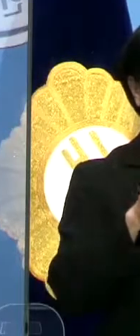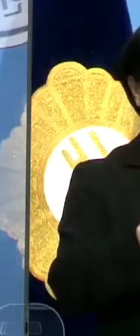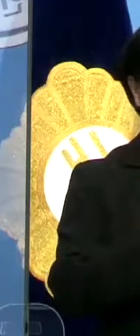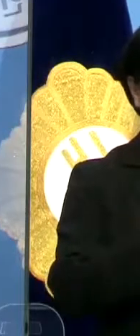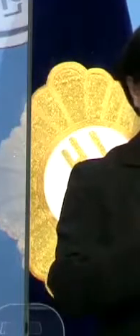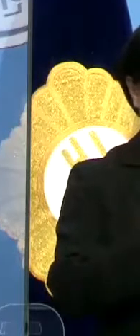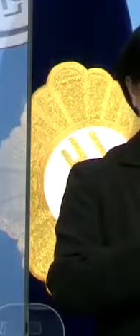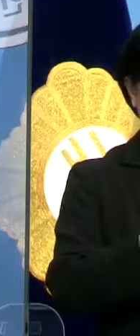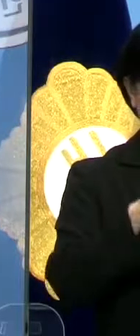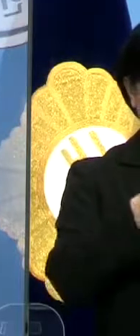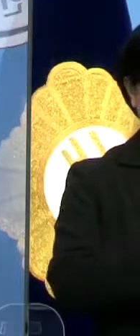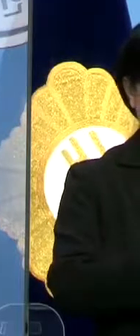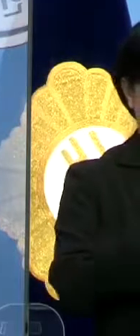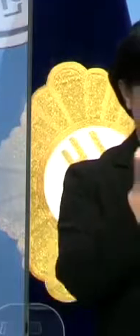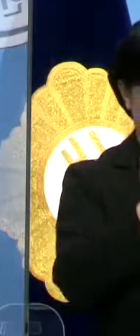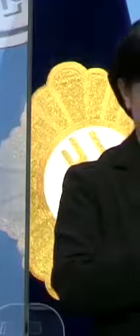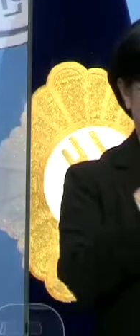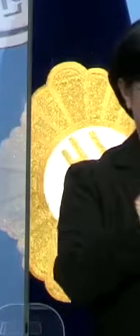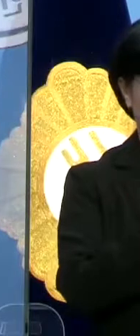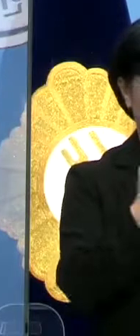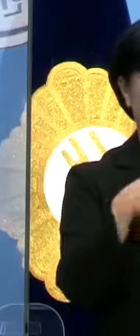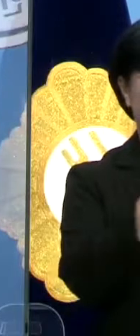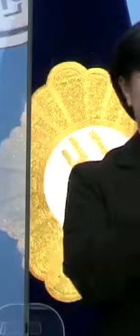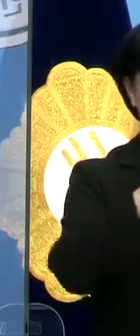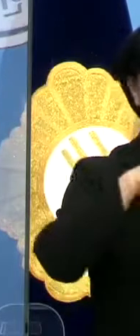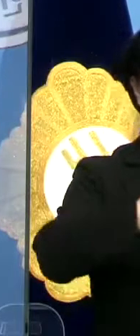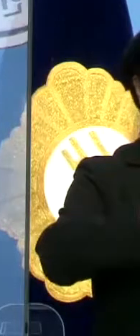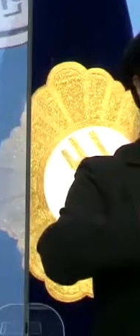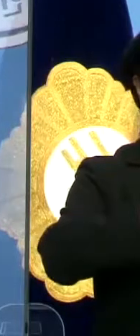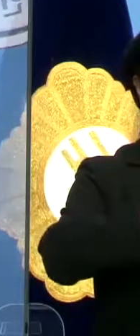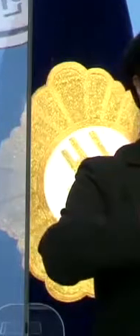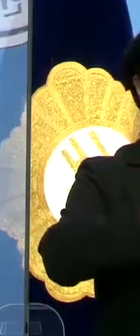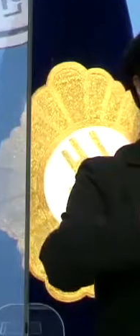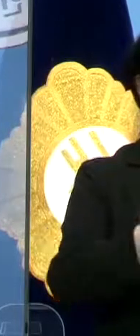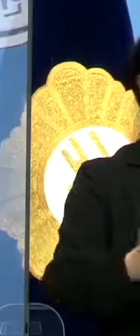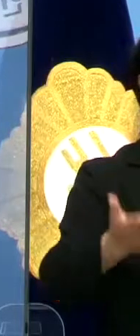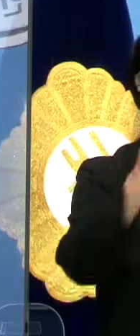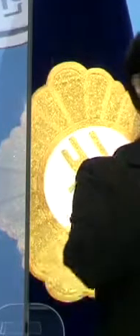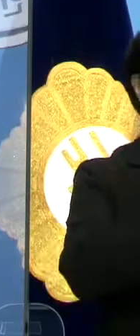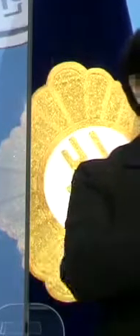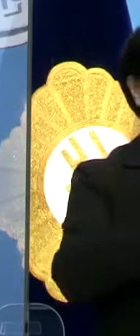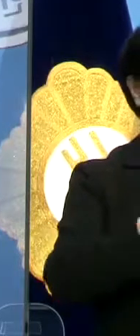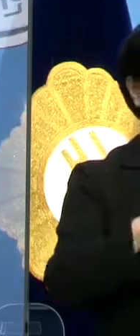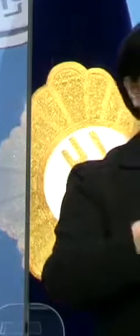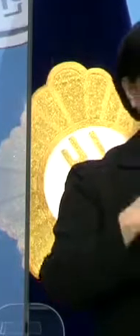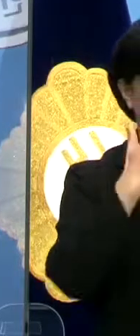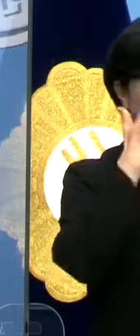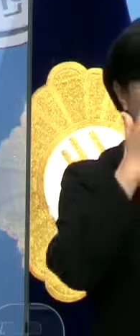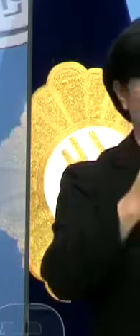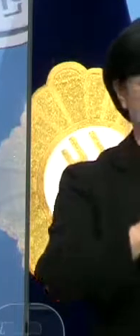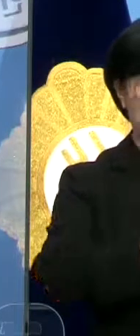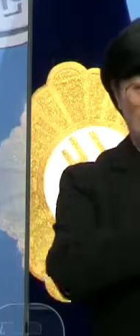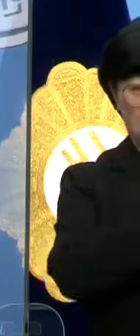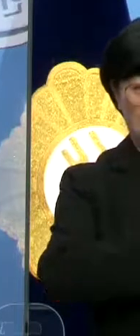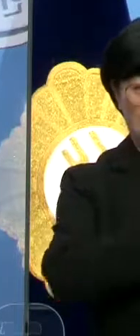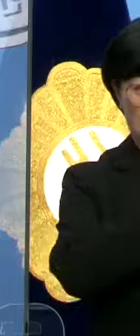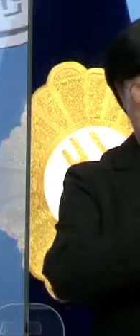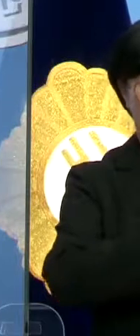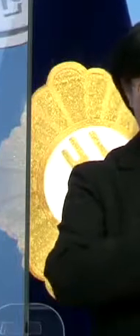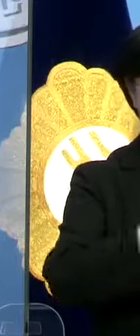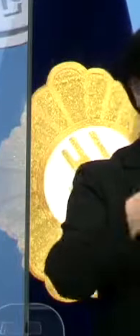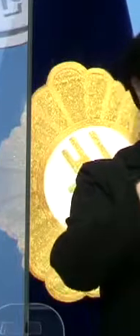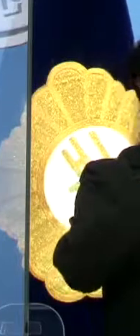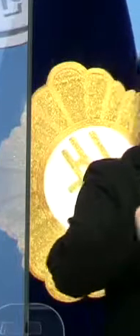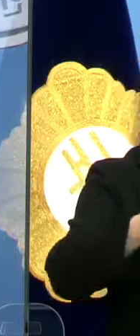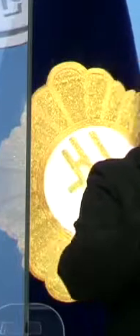문제를 말씀드리고자 2자리 하셨습니다 어 다들 잘 아시겠지만 용사는 철도 정비창 개발 용산 민족 공원